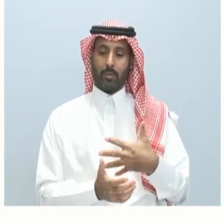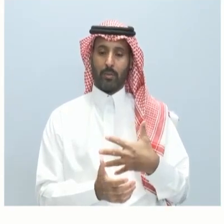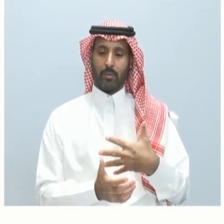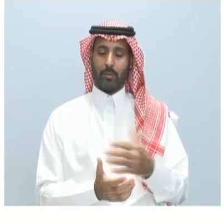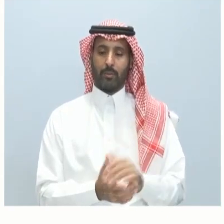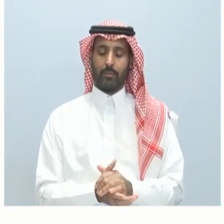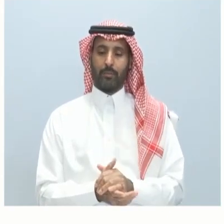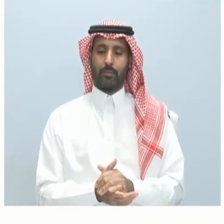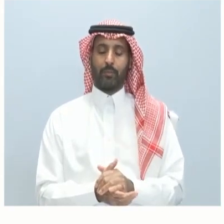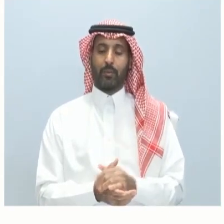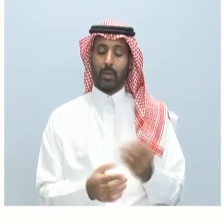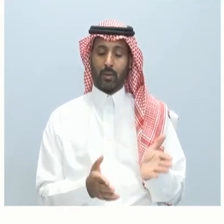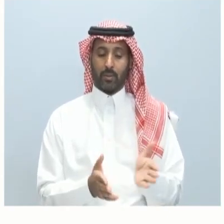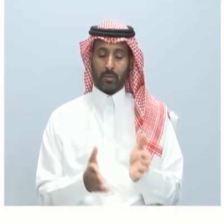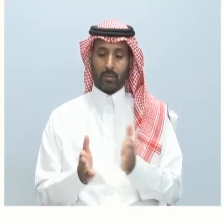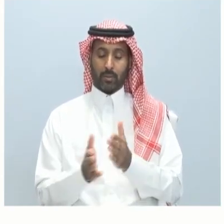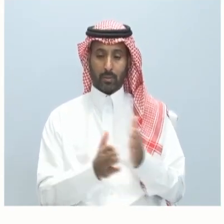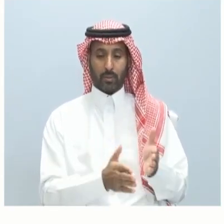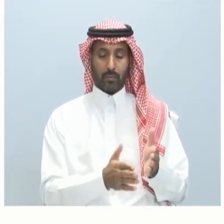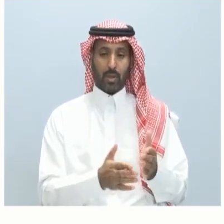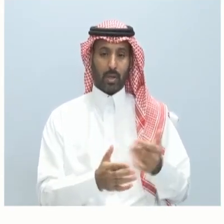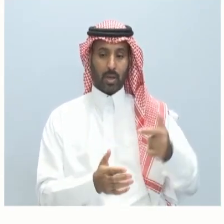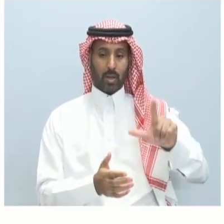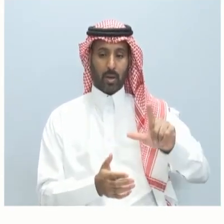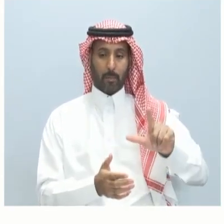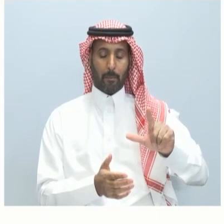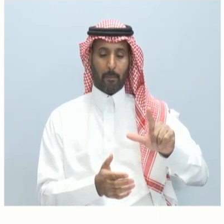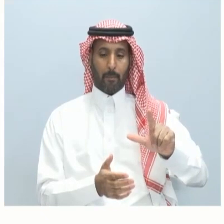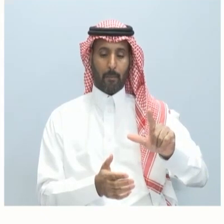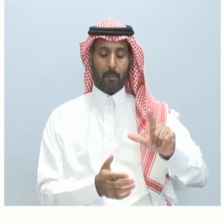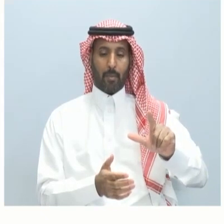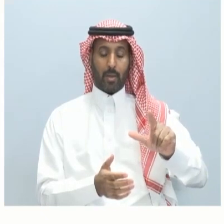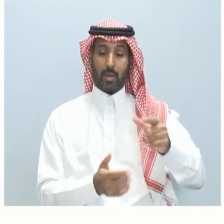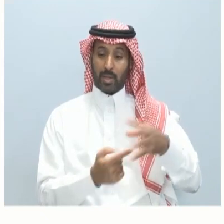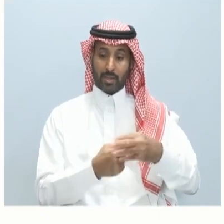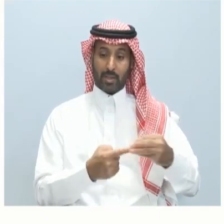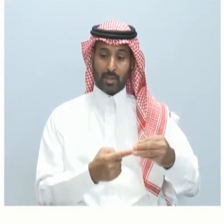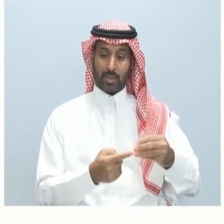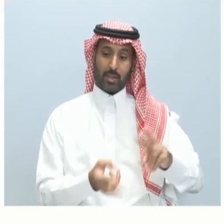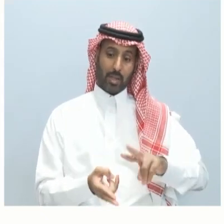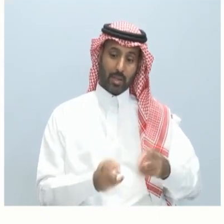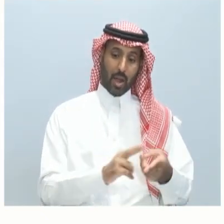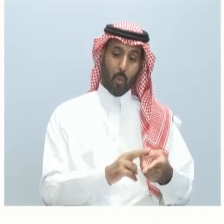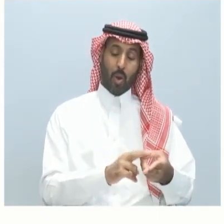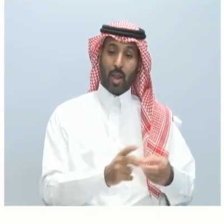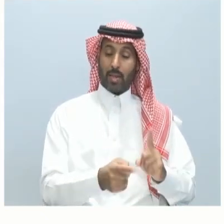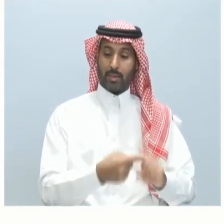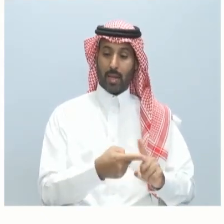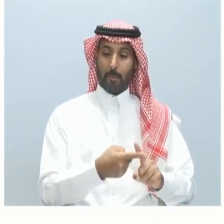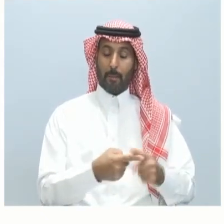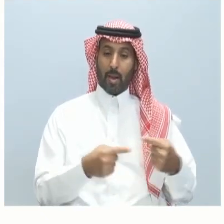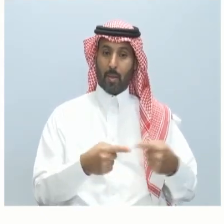56 الطرف الايسر لدينا ل هنا عمليه الطرح نحولها الى عمليه جمع